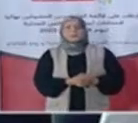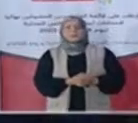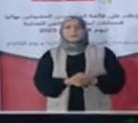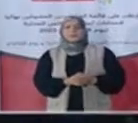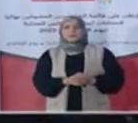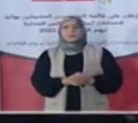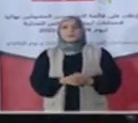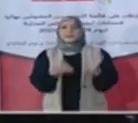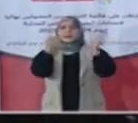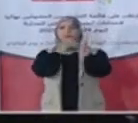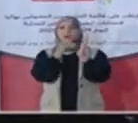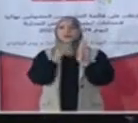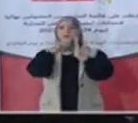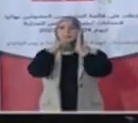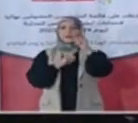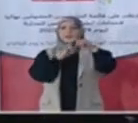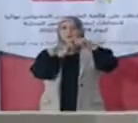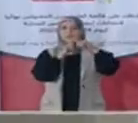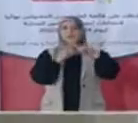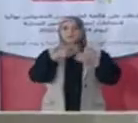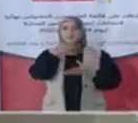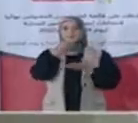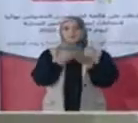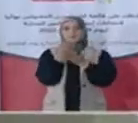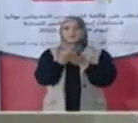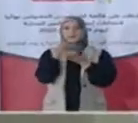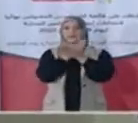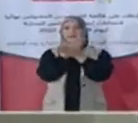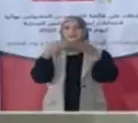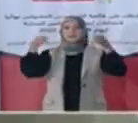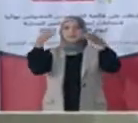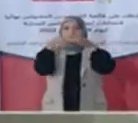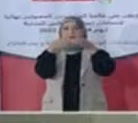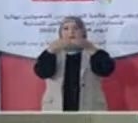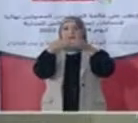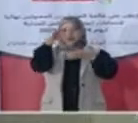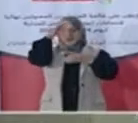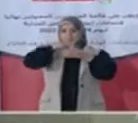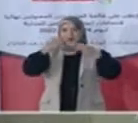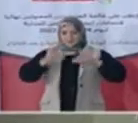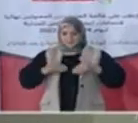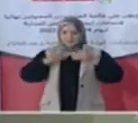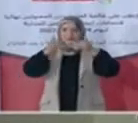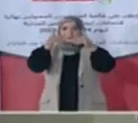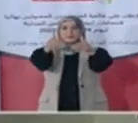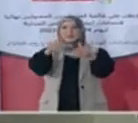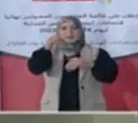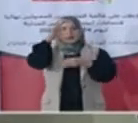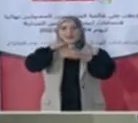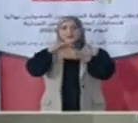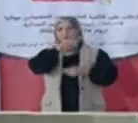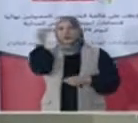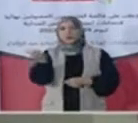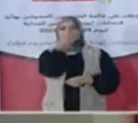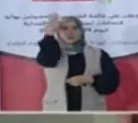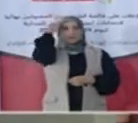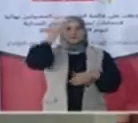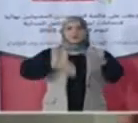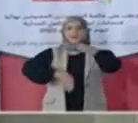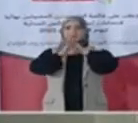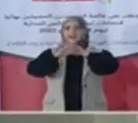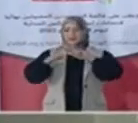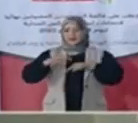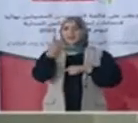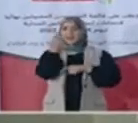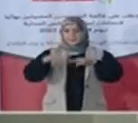من المفيد أيضا أنه في إطار الحديث عن استعدادات الهيئة لبقية المسار، الكل يعلم أنه ننطلق بعد